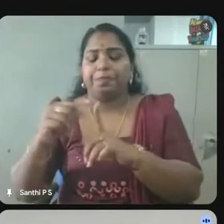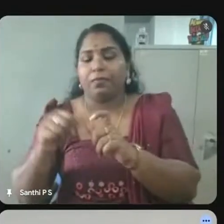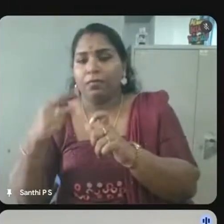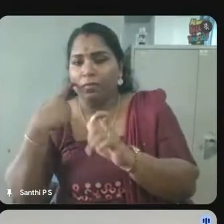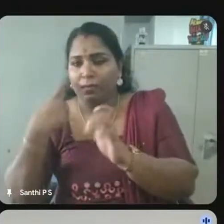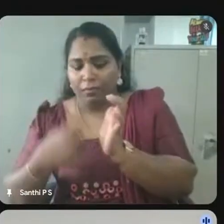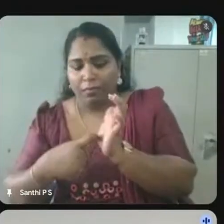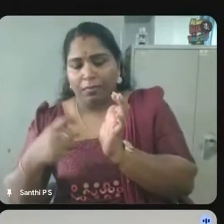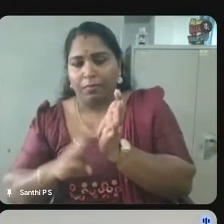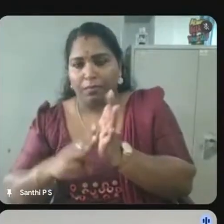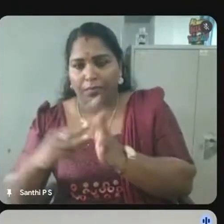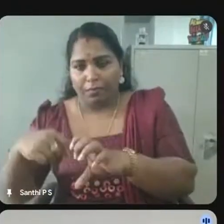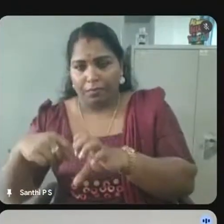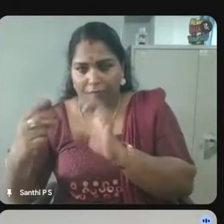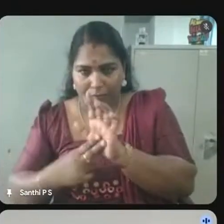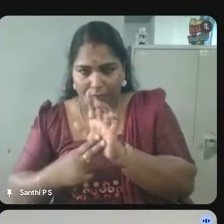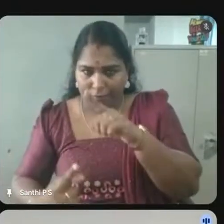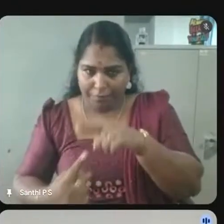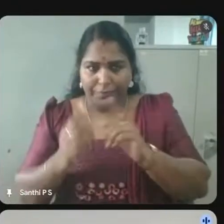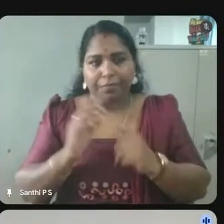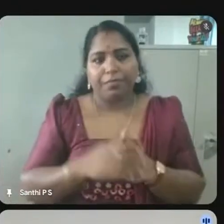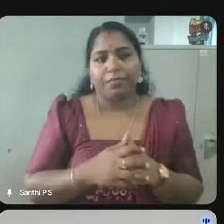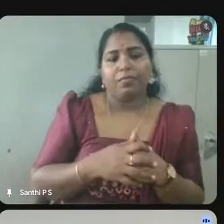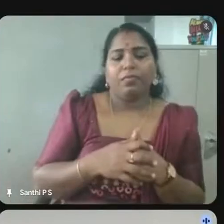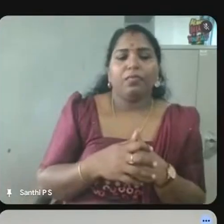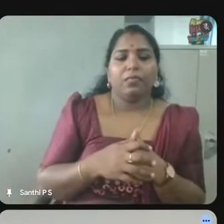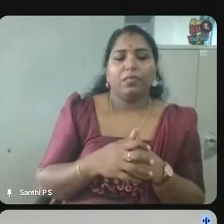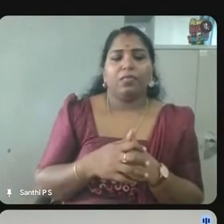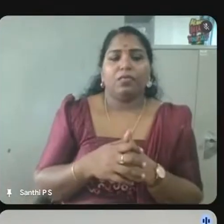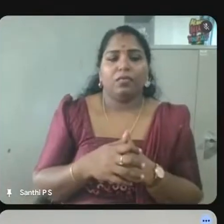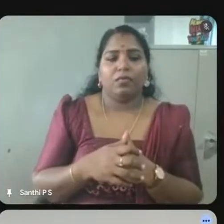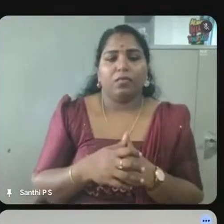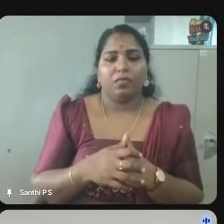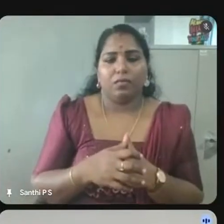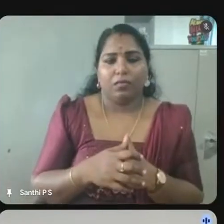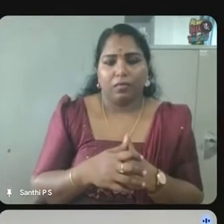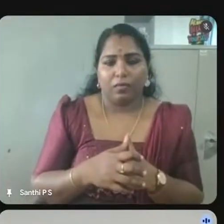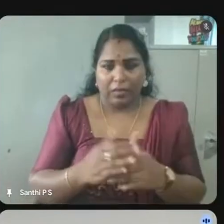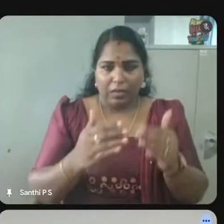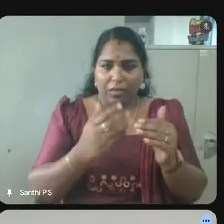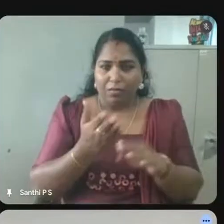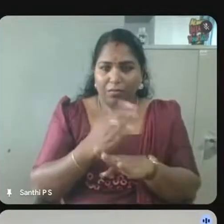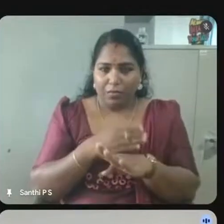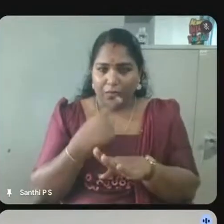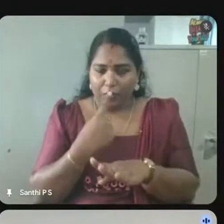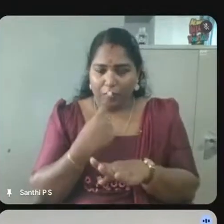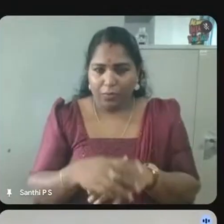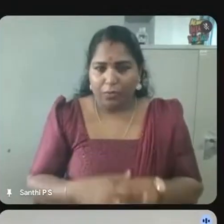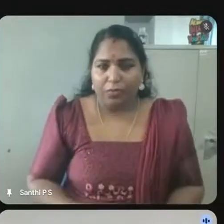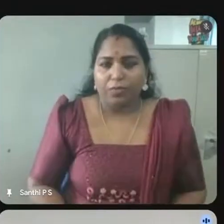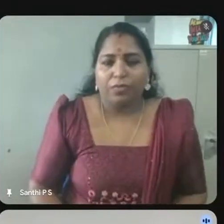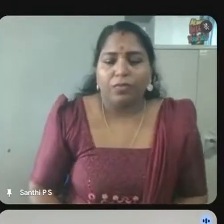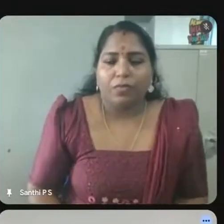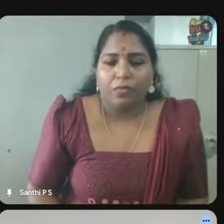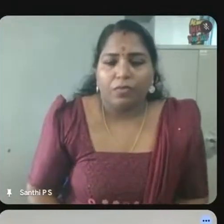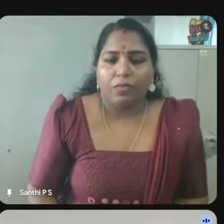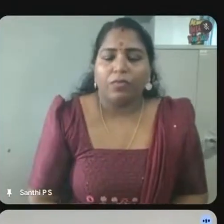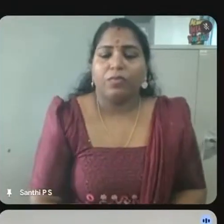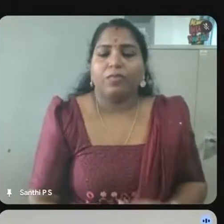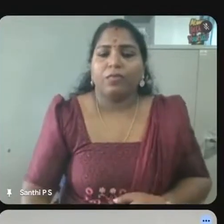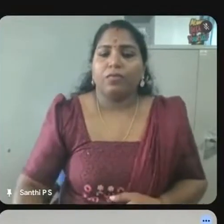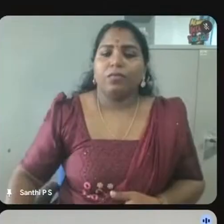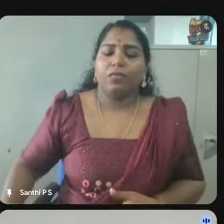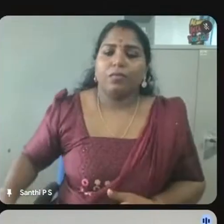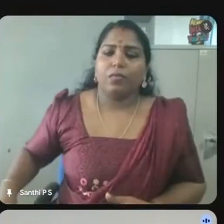അപ്പം ഇതിൽ നമ്മൾ പറഞ്ഞു ഏറ്റവും താഴത്തെ ഞാൻ ഇതിലൊരു വലുതാവുന്നൊരു അനിമേഷൻ